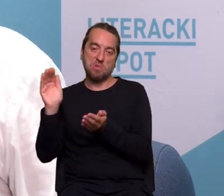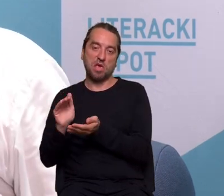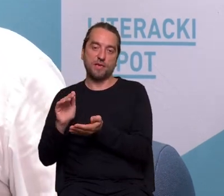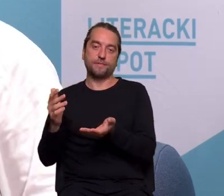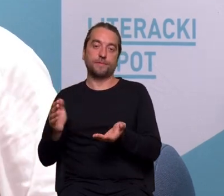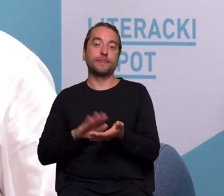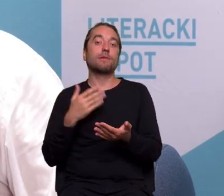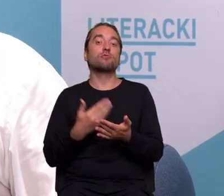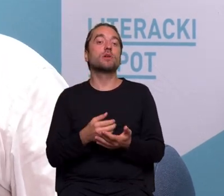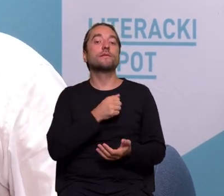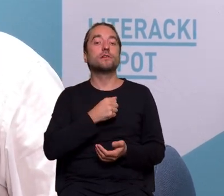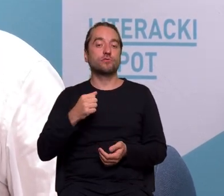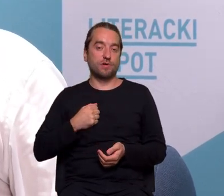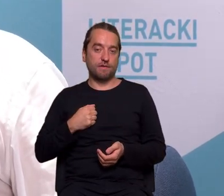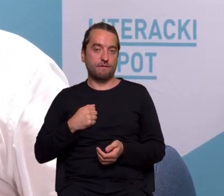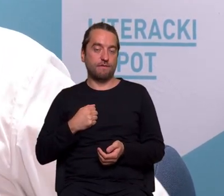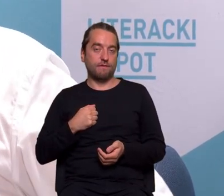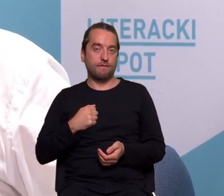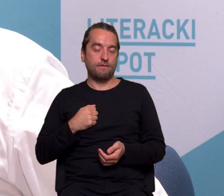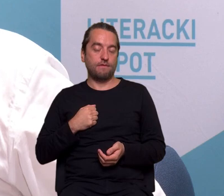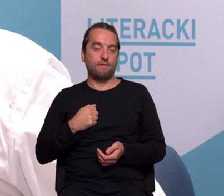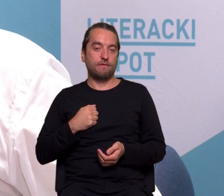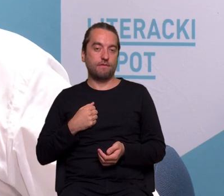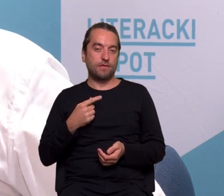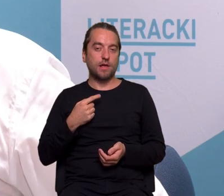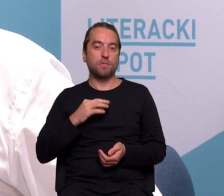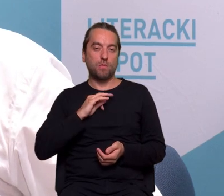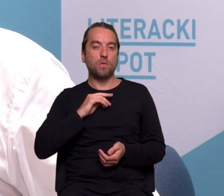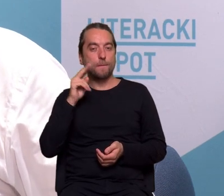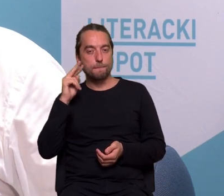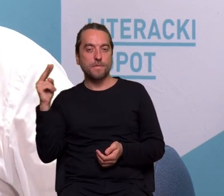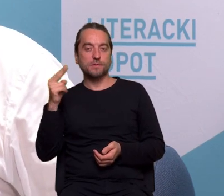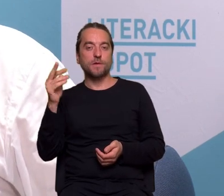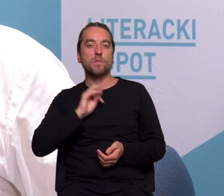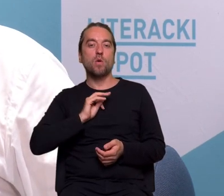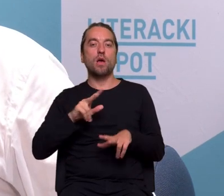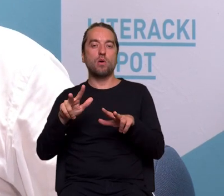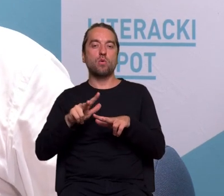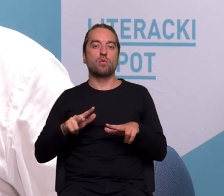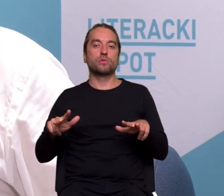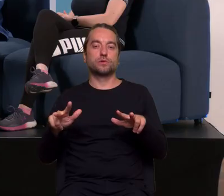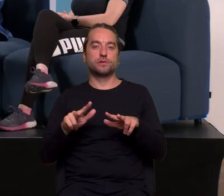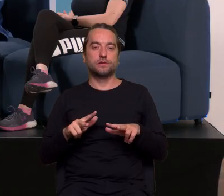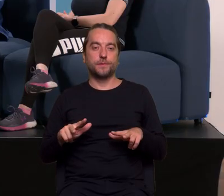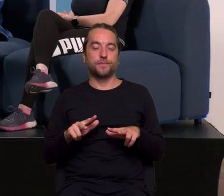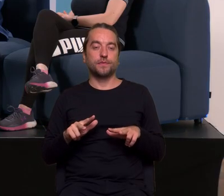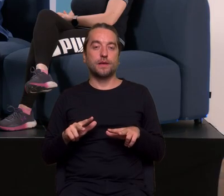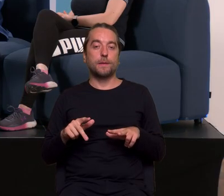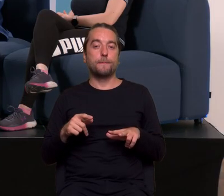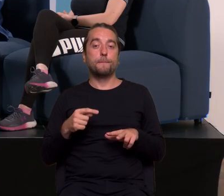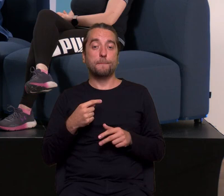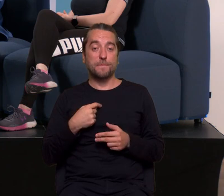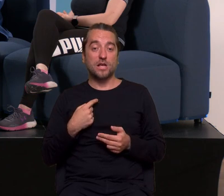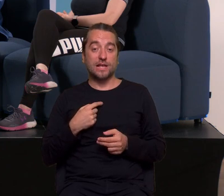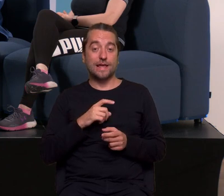choćby Warszawę. Ja mówię tutaj też z punktu widzenia doświadczenia mojej rodziny. Myśmy trafili tutaj